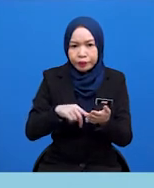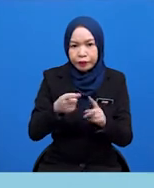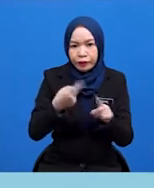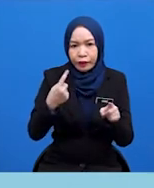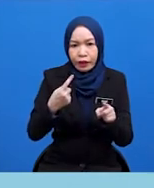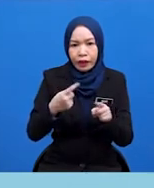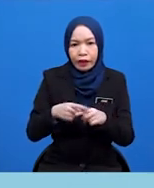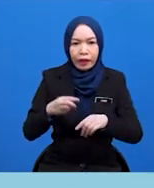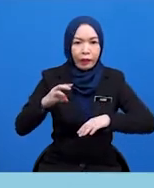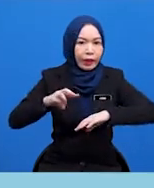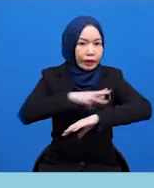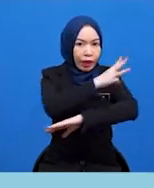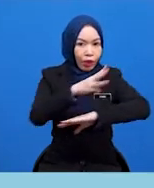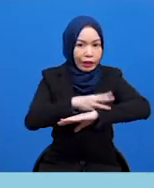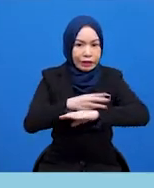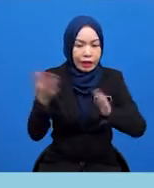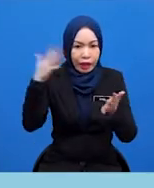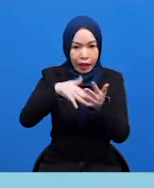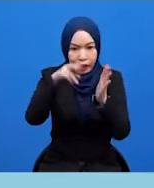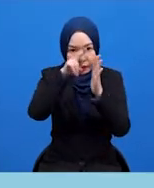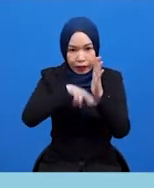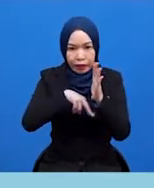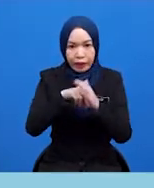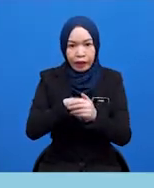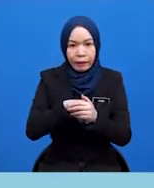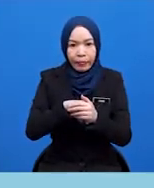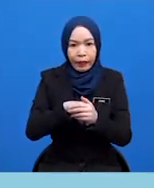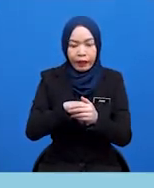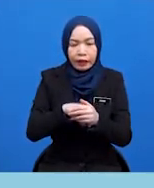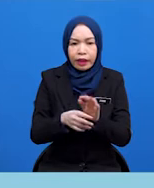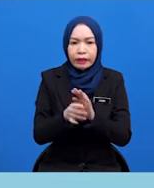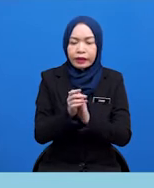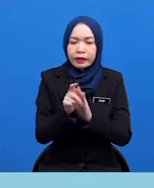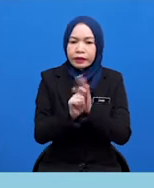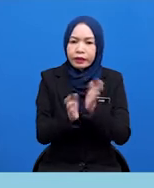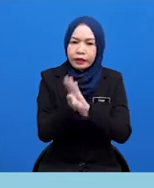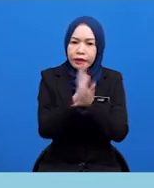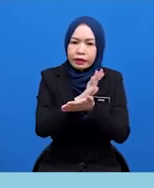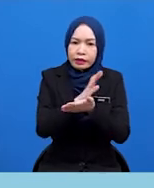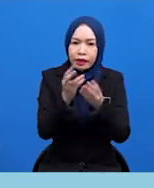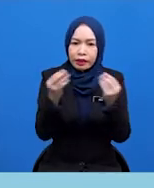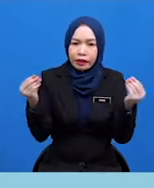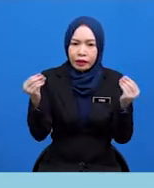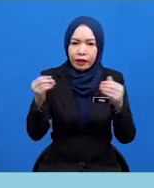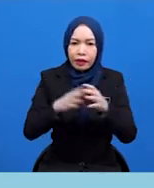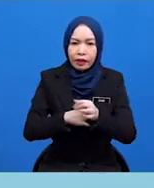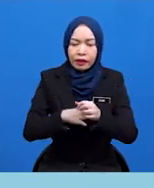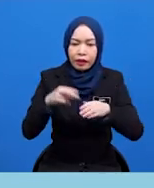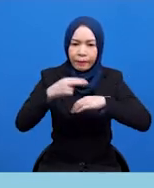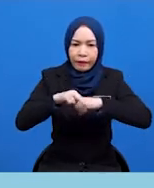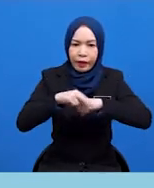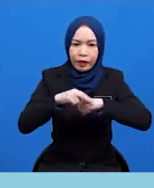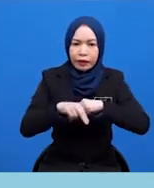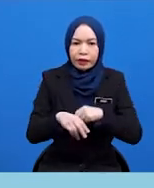yang lebih rendah. Ketujuh, berlaku tanah runtuh. Cerun bukit ditarah, dibajak